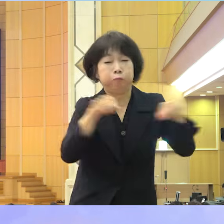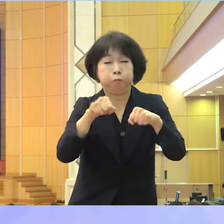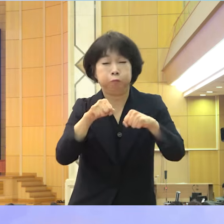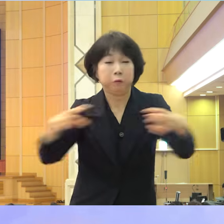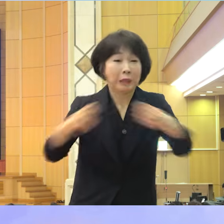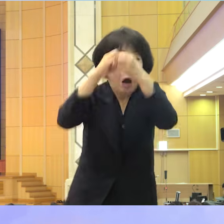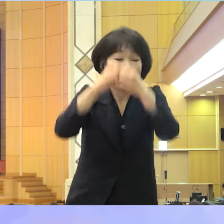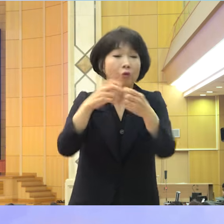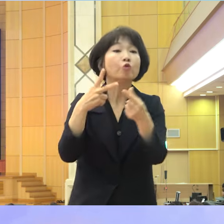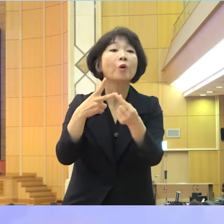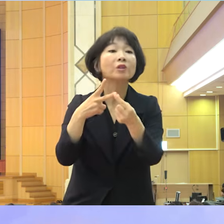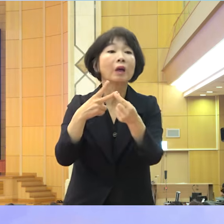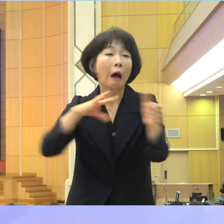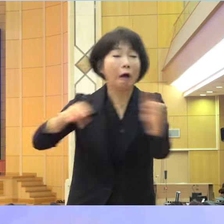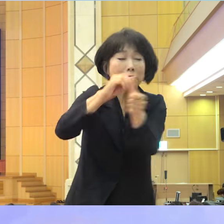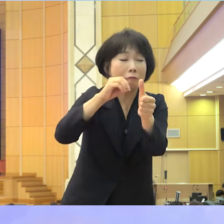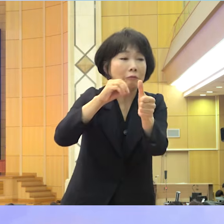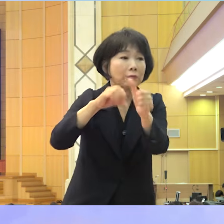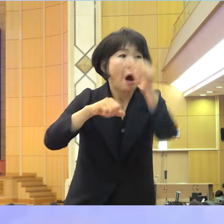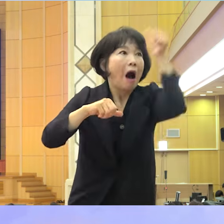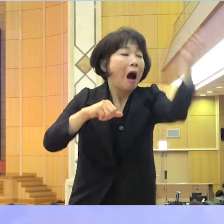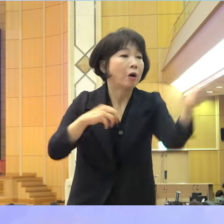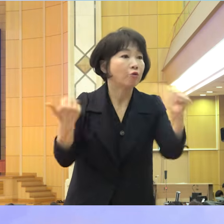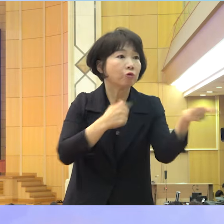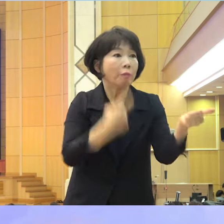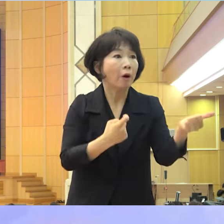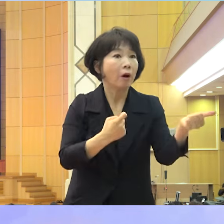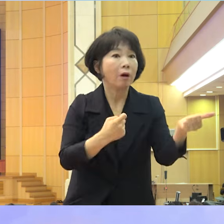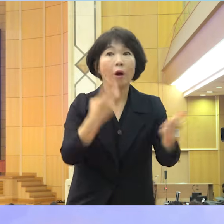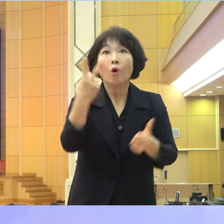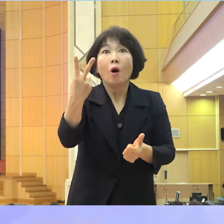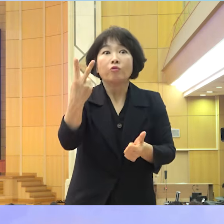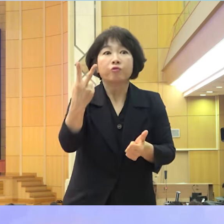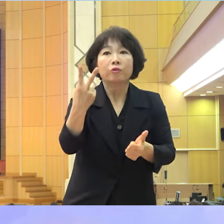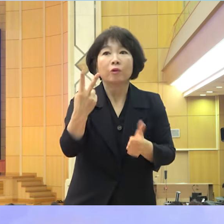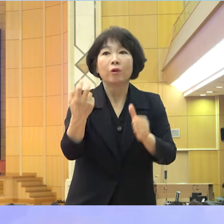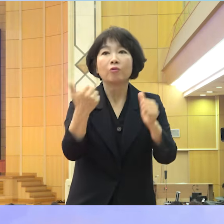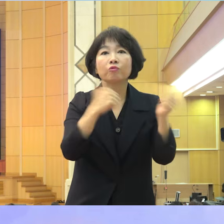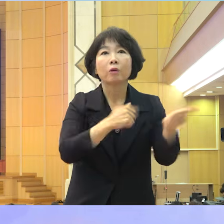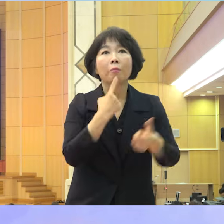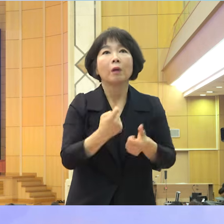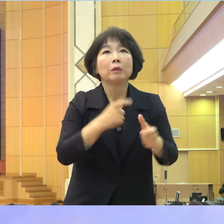말합니다. 나는 2번 죽었던 사람이야. 2번 죽었던 사람이야.